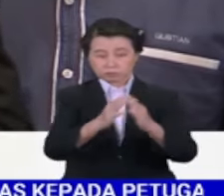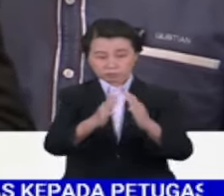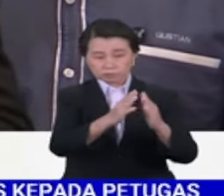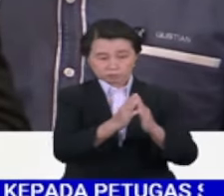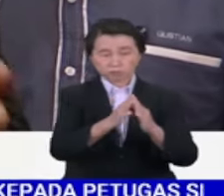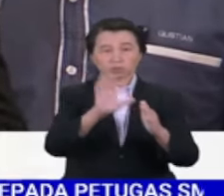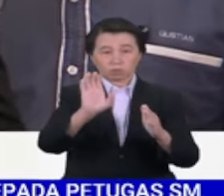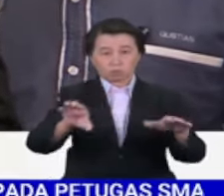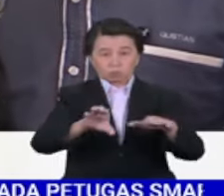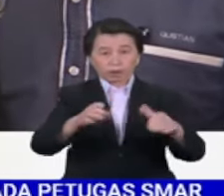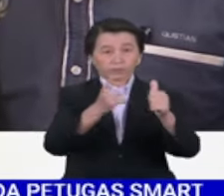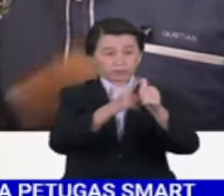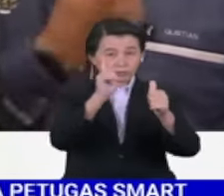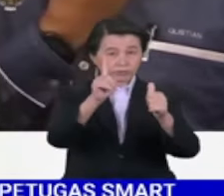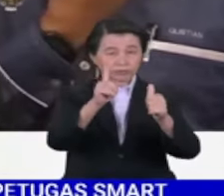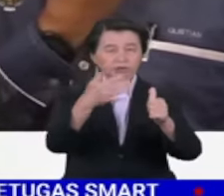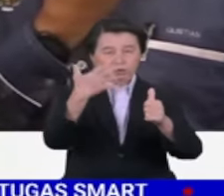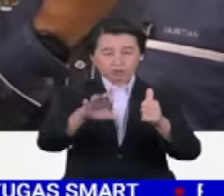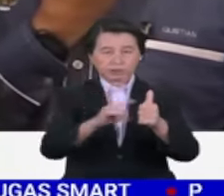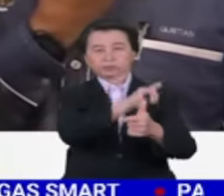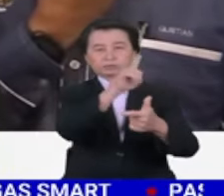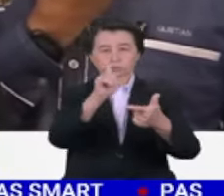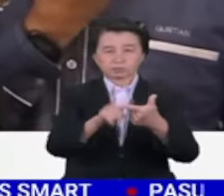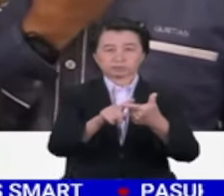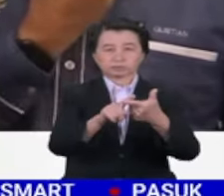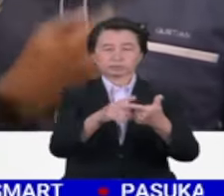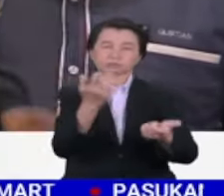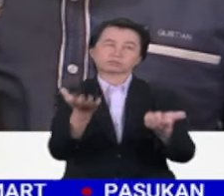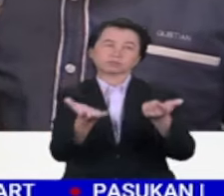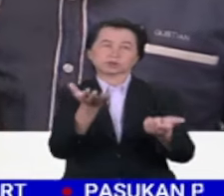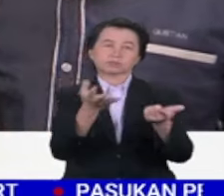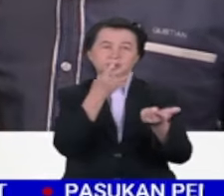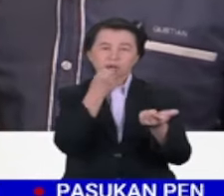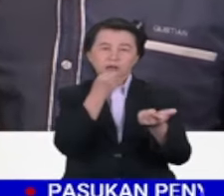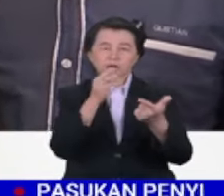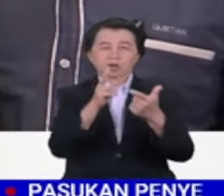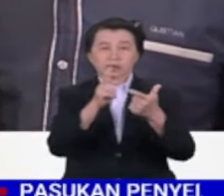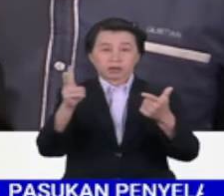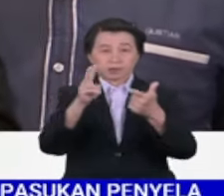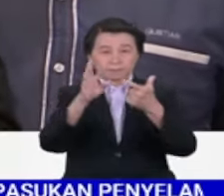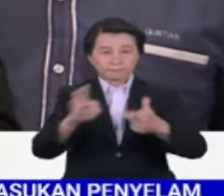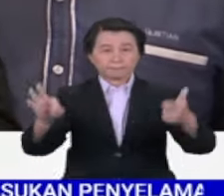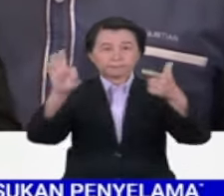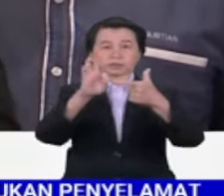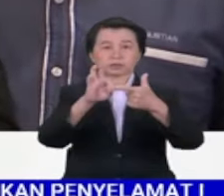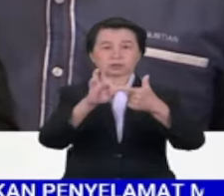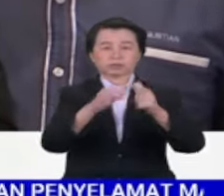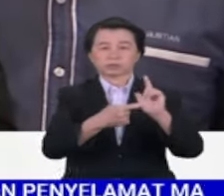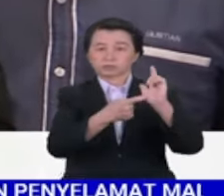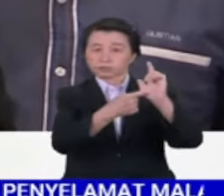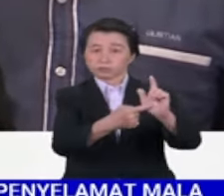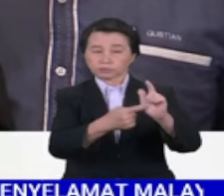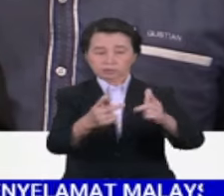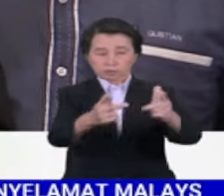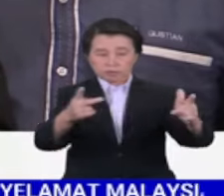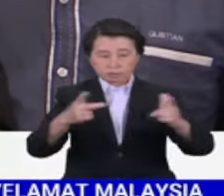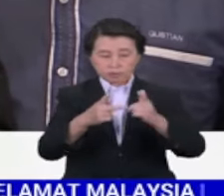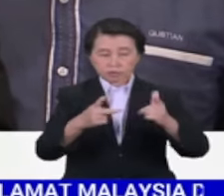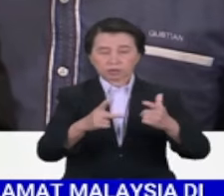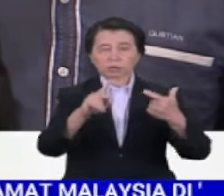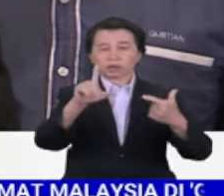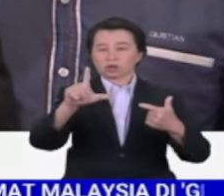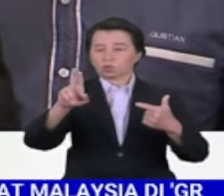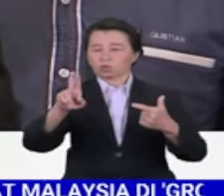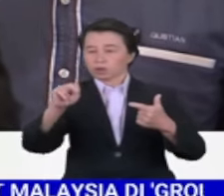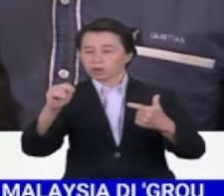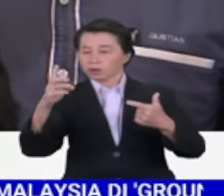dulu nanti kita akan Letakkan mungkin yang paling penting menunjukkan bahwa kawasan di